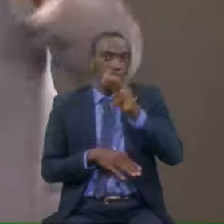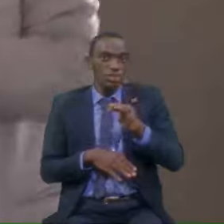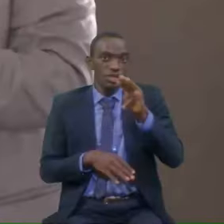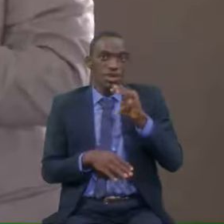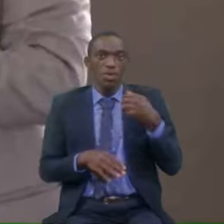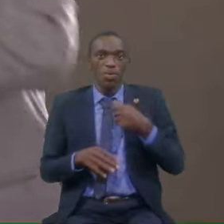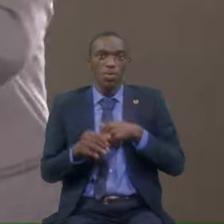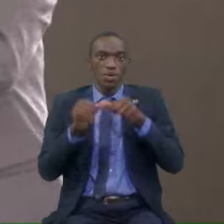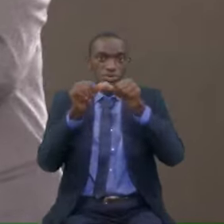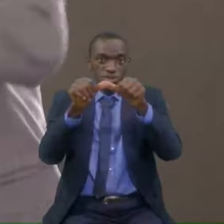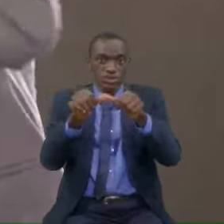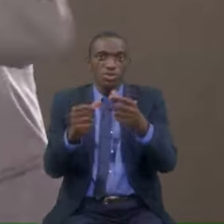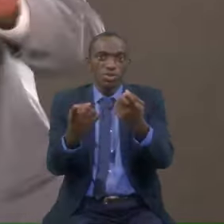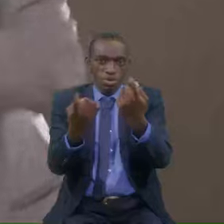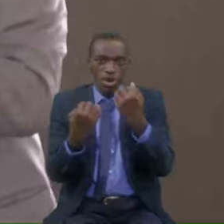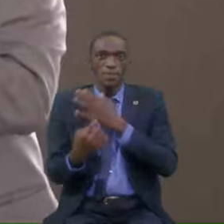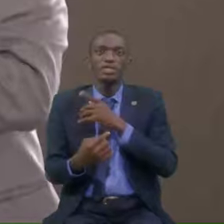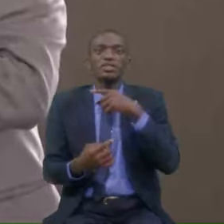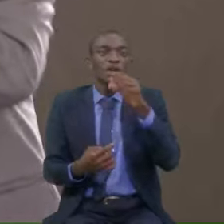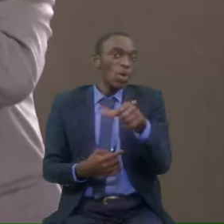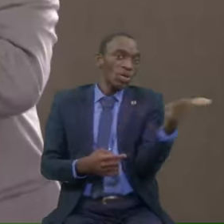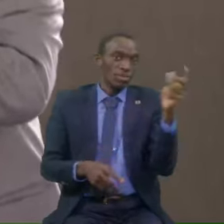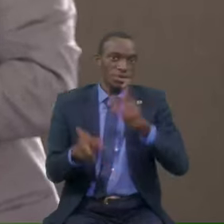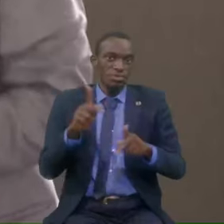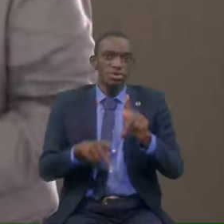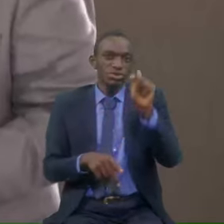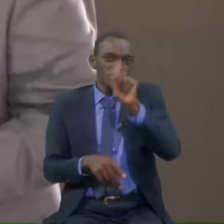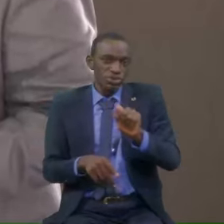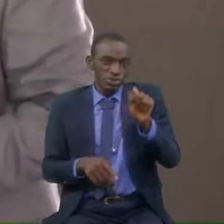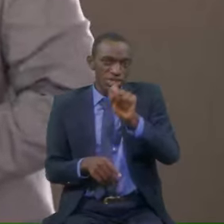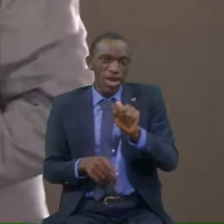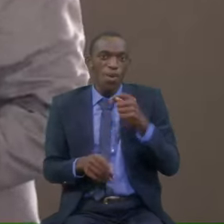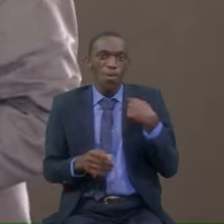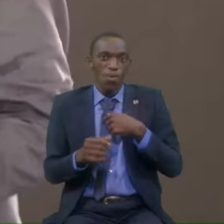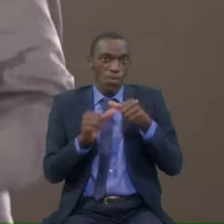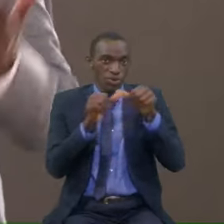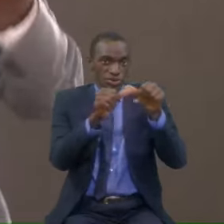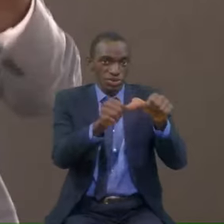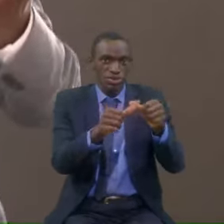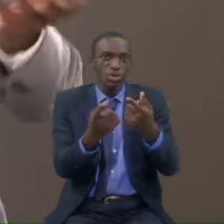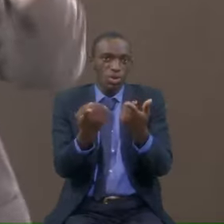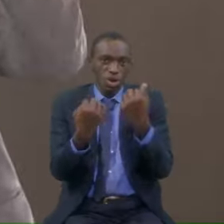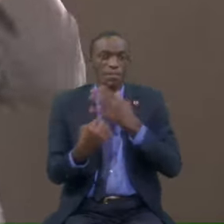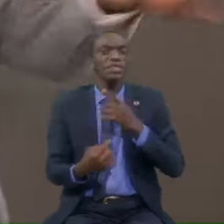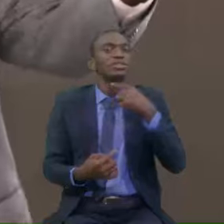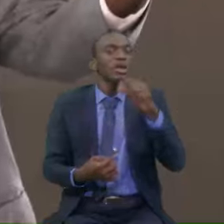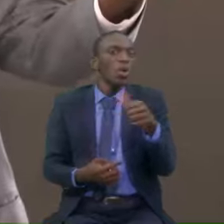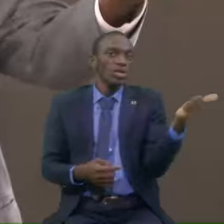Lundi, nous allons continuer. Viens. Mardi, nous allons continuer. Viens. Parle-en aux